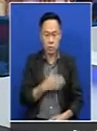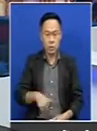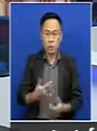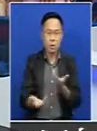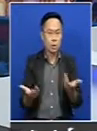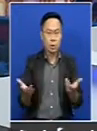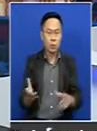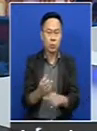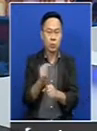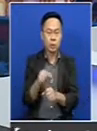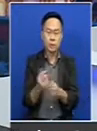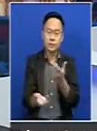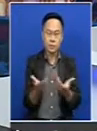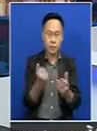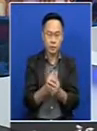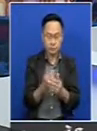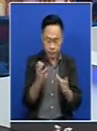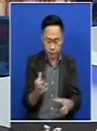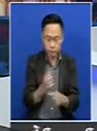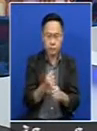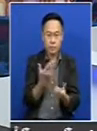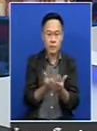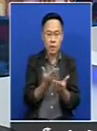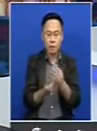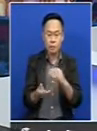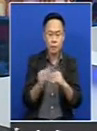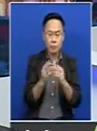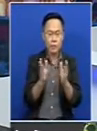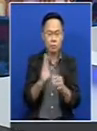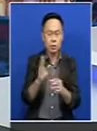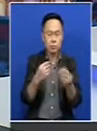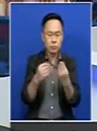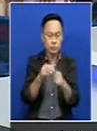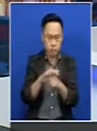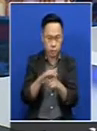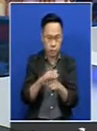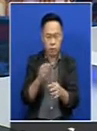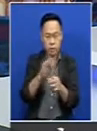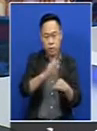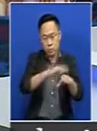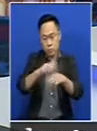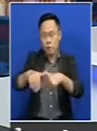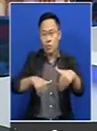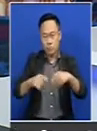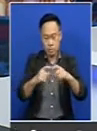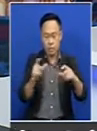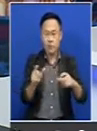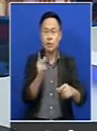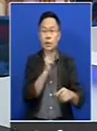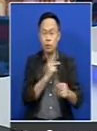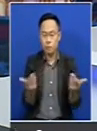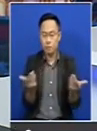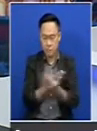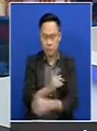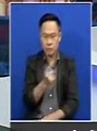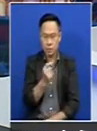ๆแล้วแต่นะครับแต่ว่าก็เน้นย้ำว่าโดยรวมอาจจะไม่ได้ปรับขยับขึ้นเท่าไหร ่ค่ะทางธนาคารก็เชิญชวนประชาชนมาเปลี่ยนนะคะเพราะนอกจาก